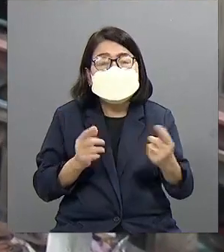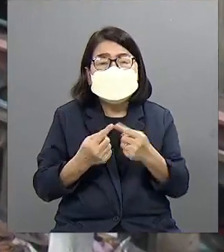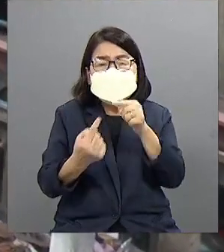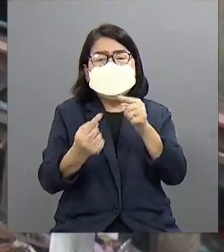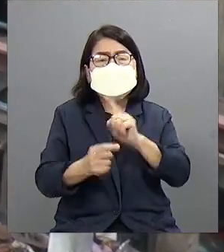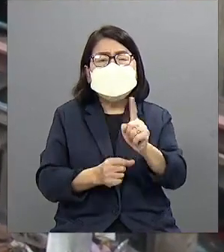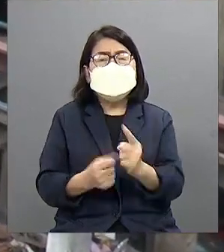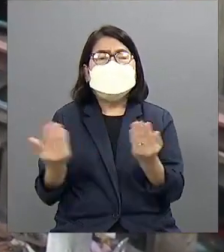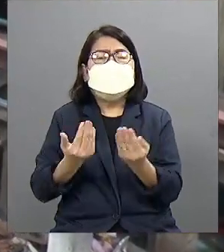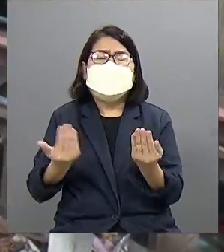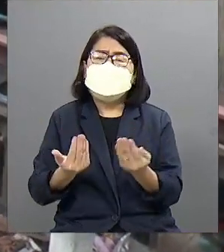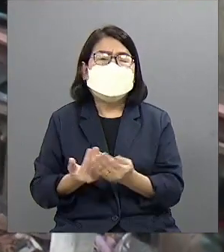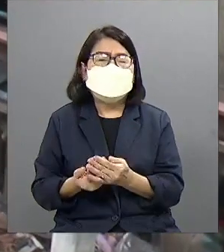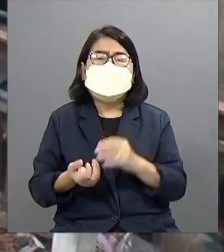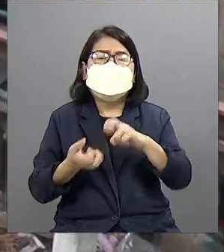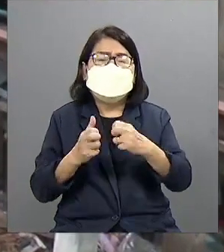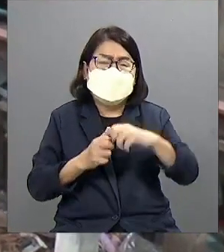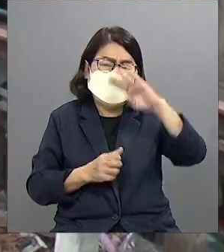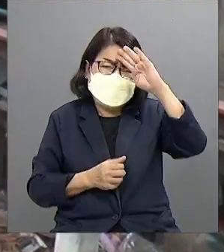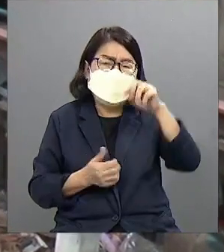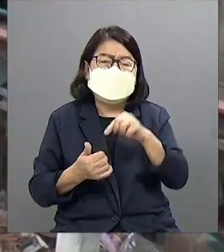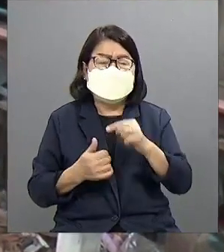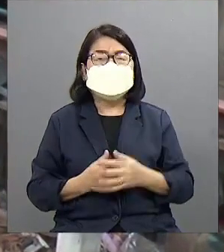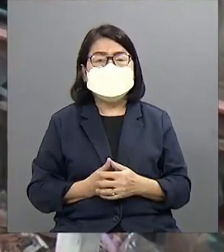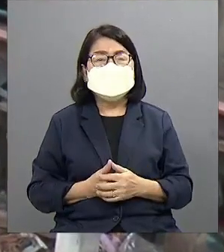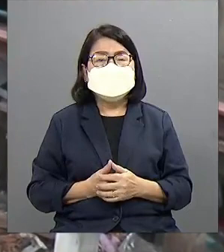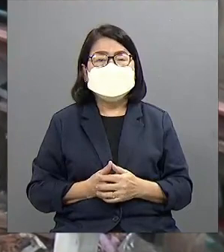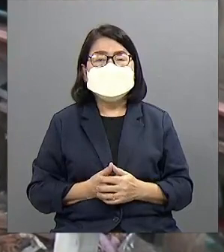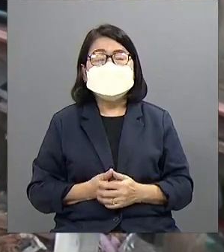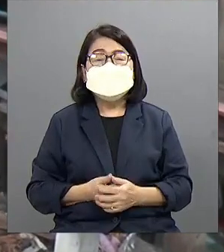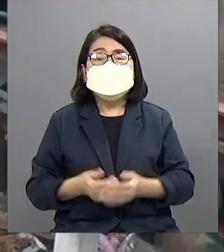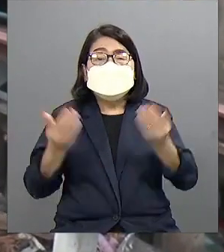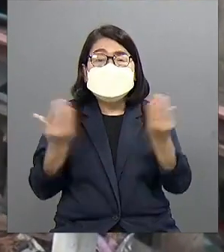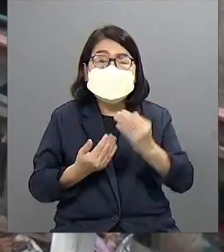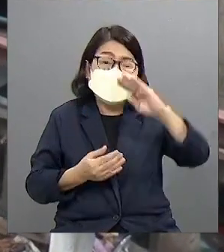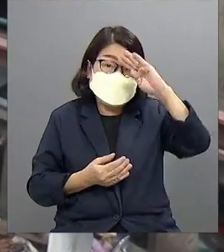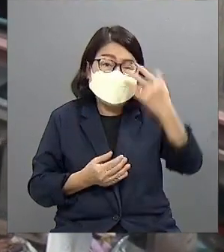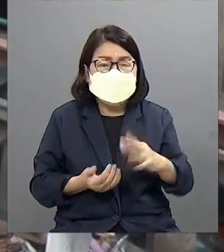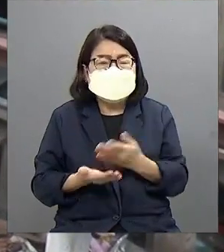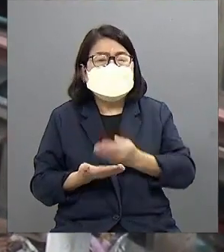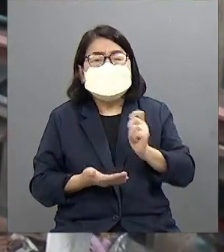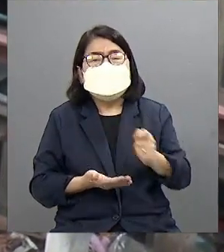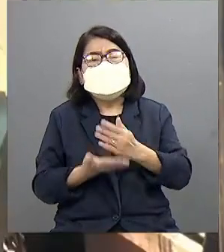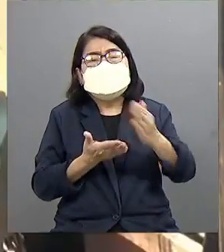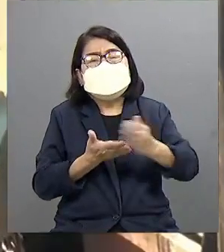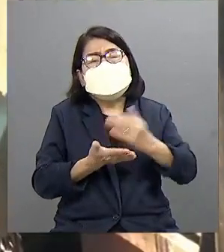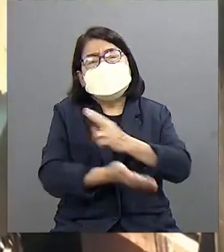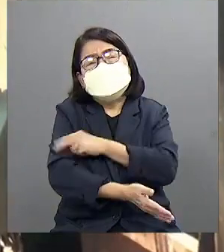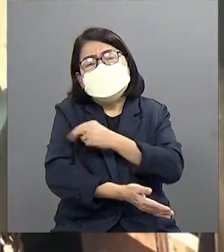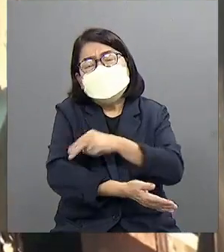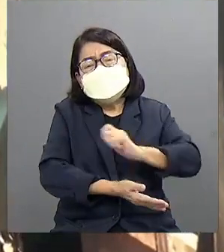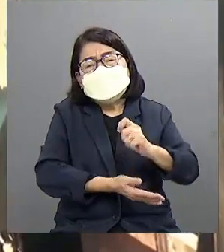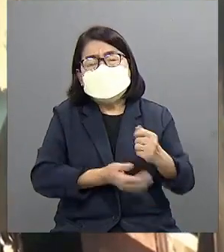น้องมาชักก่อนครับผมน้องมาชักก่อนแล้วก็เราก็หมดทุนตรงนี้ที่จะเดินต่อ